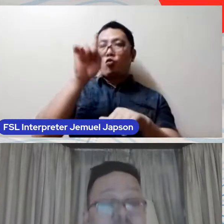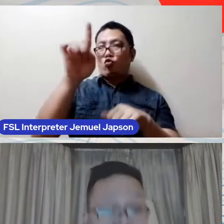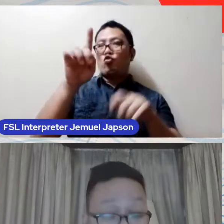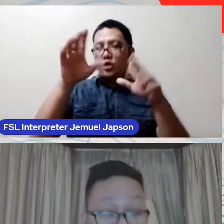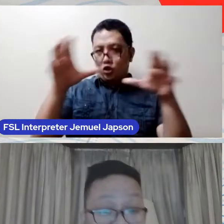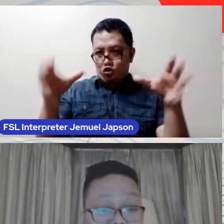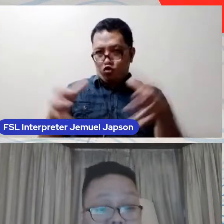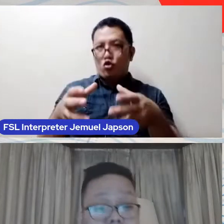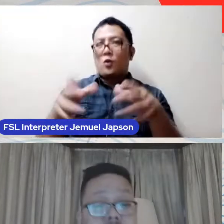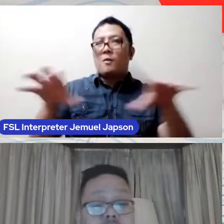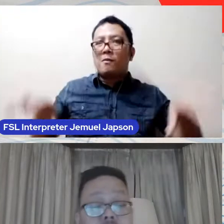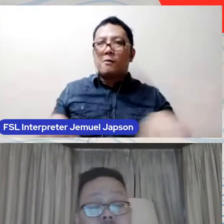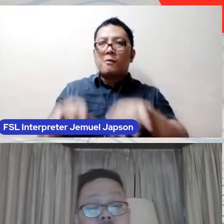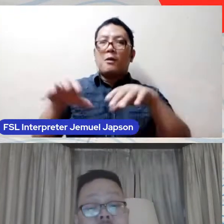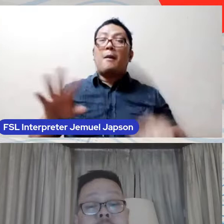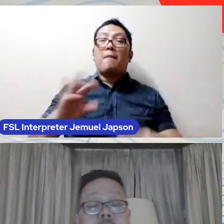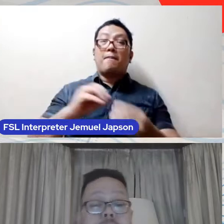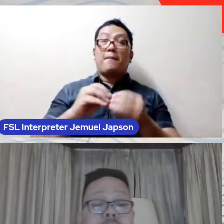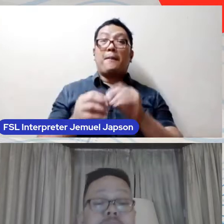At pangatlo,